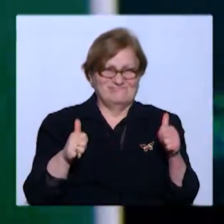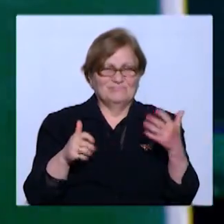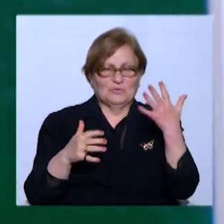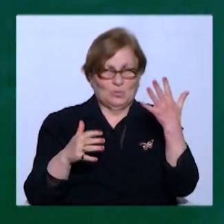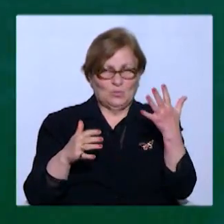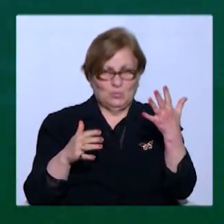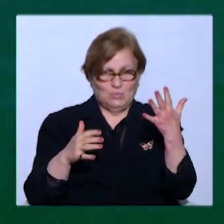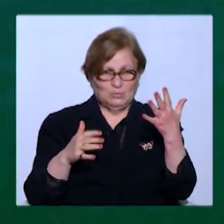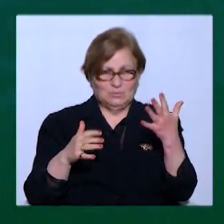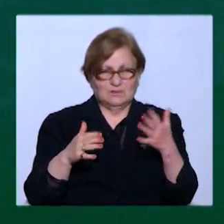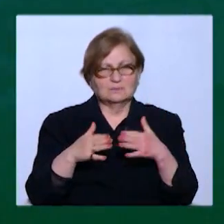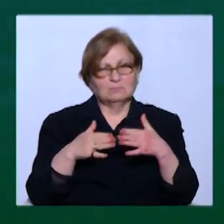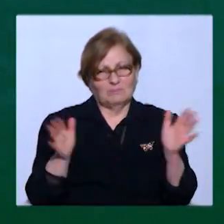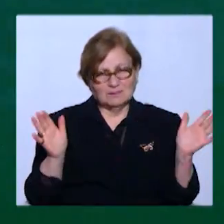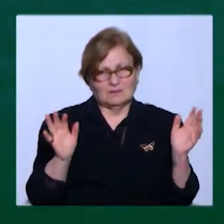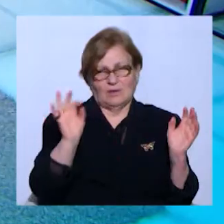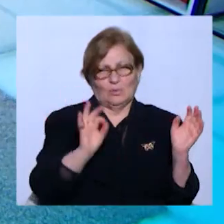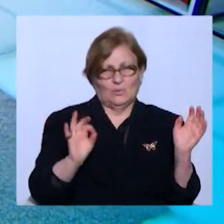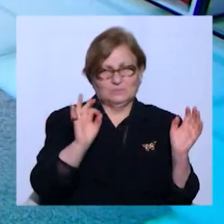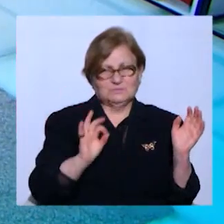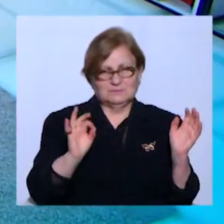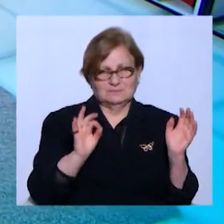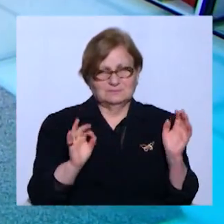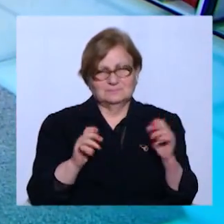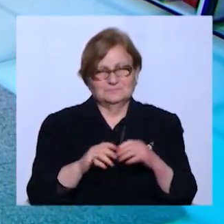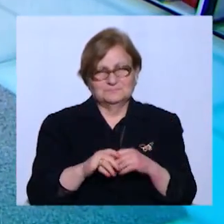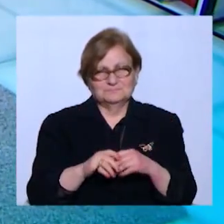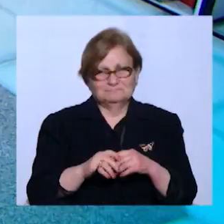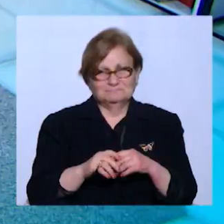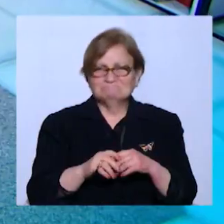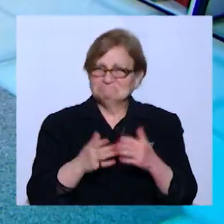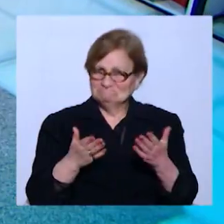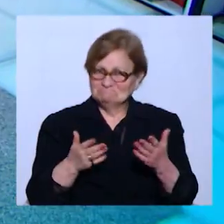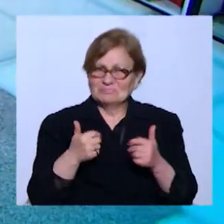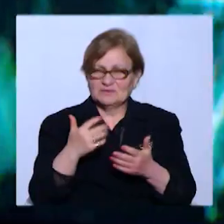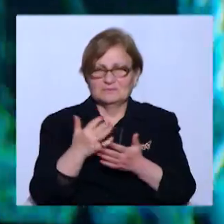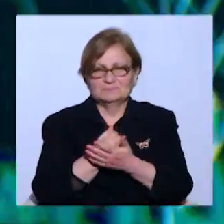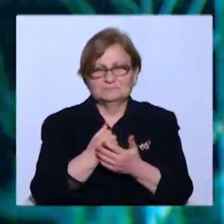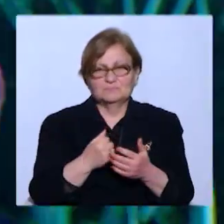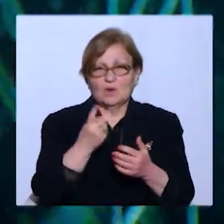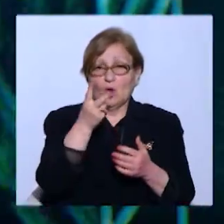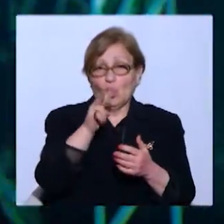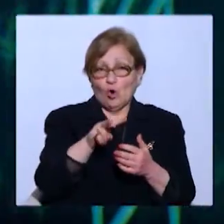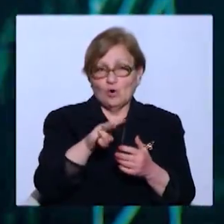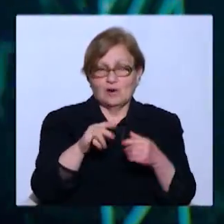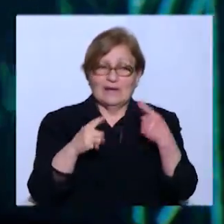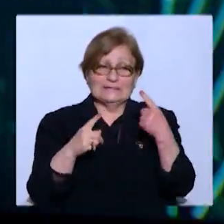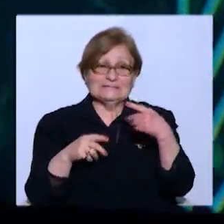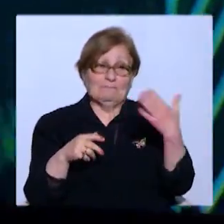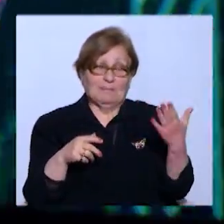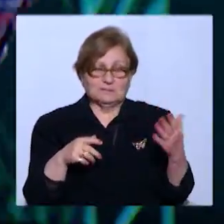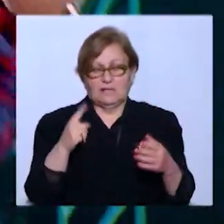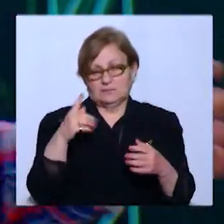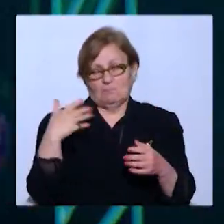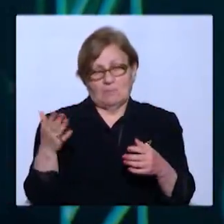ხუთი მეტია ნულზე. რა მაგარი გამოგვივიდა. ორი ღერი ავიღეთ, ერთი მარცხენა